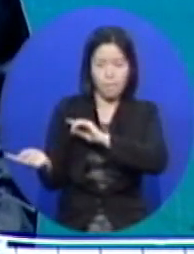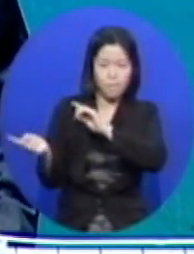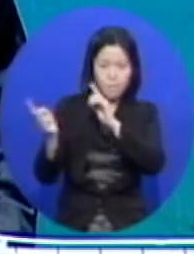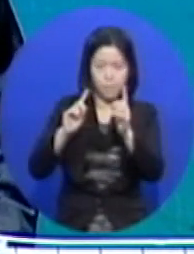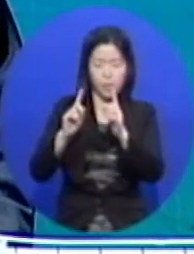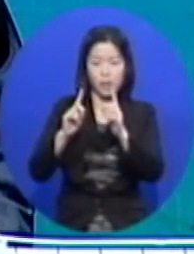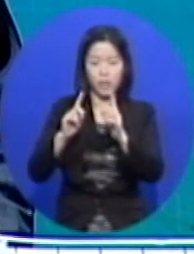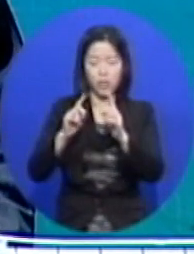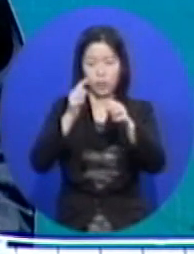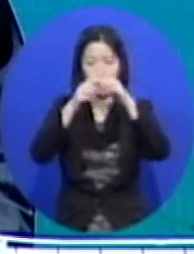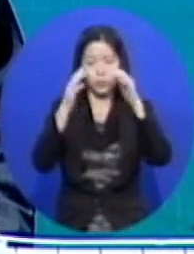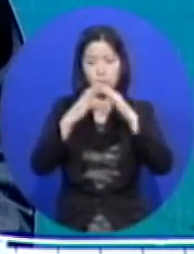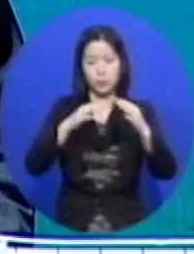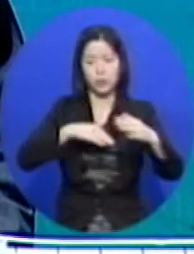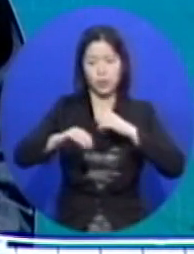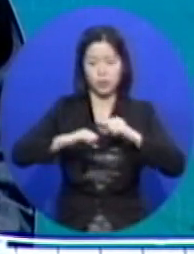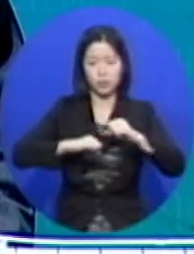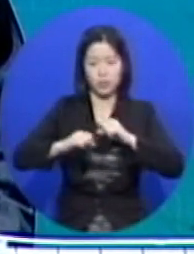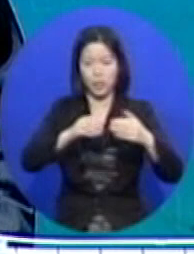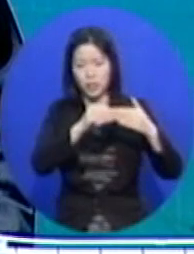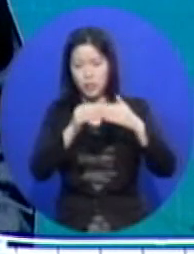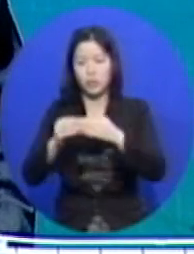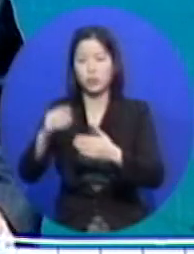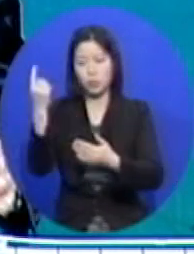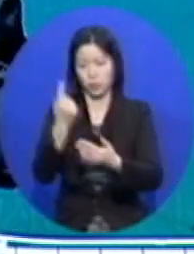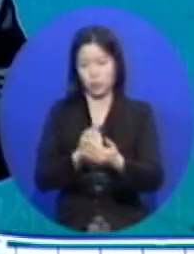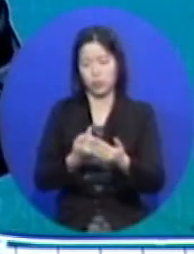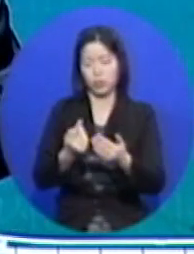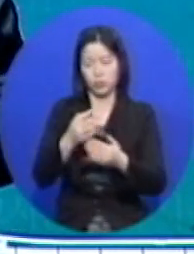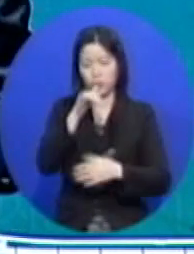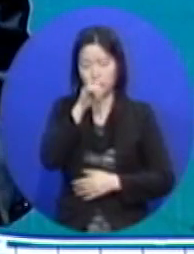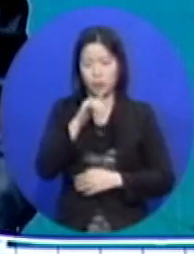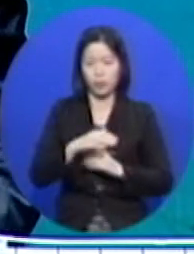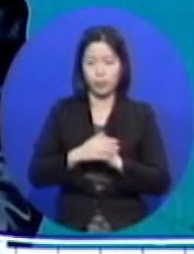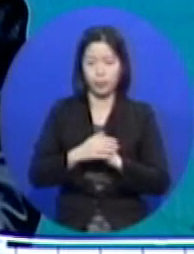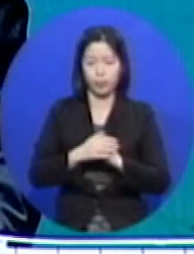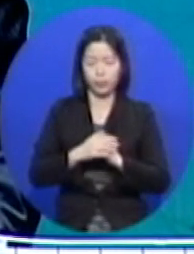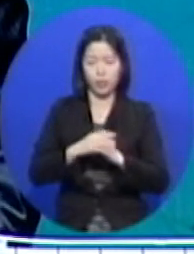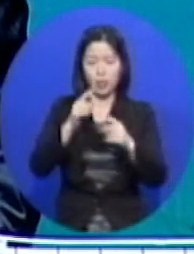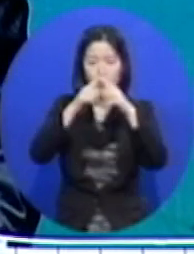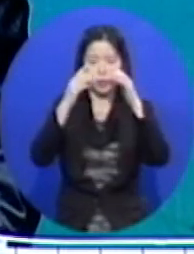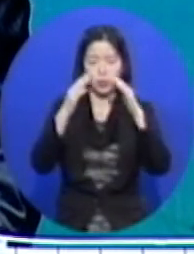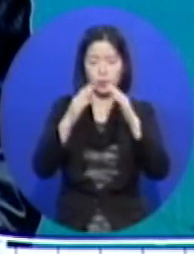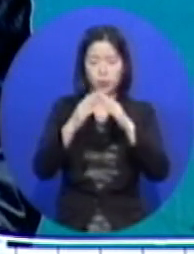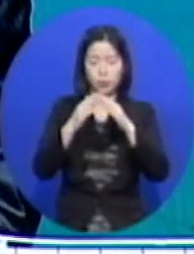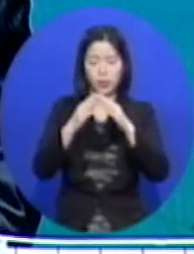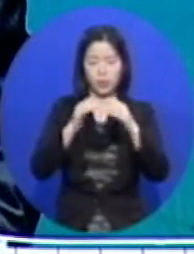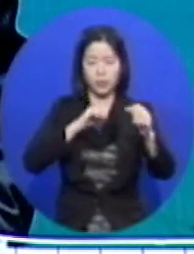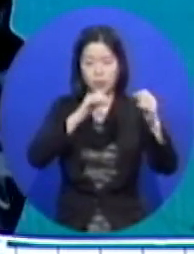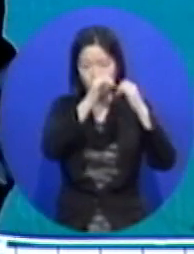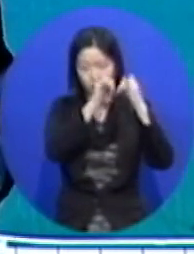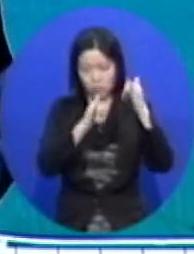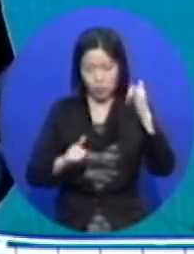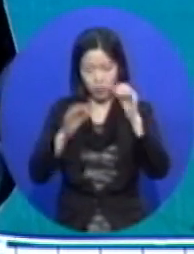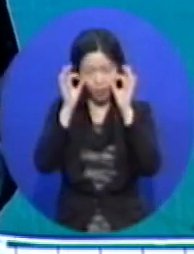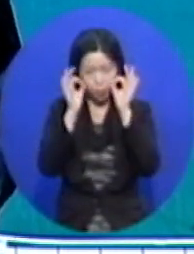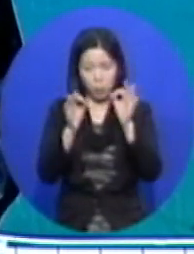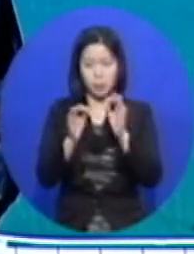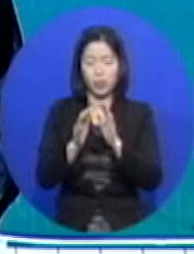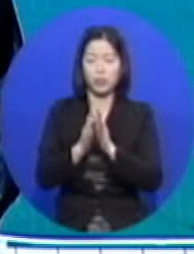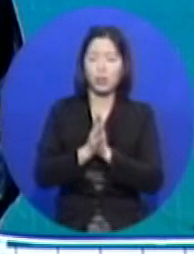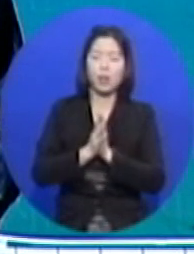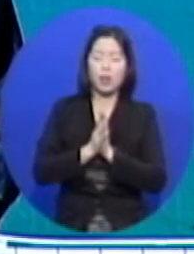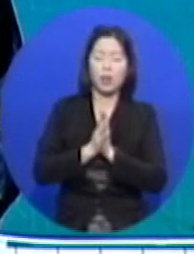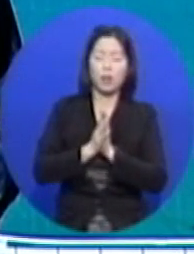교회의 역사를 이끌어 오셨어요 교회의 역사를 단면만 보면 이제는 예수 믿을 4 가만